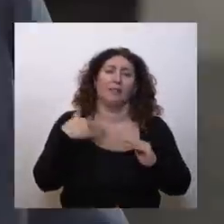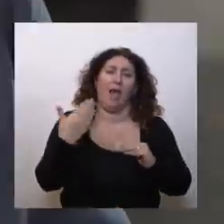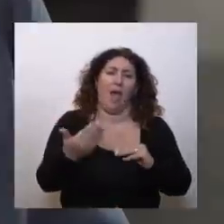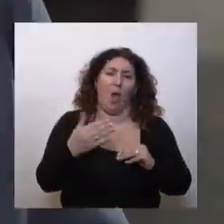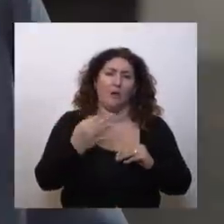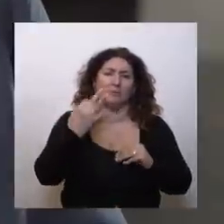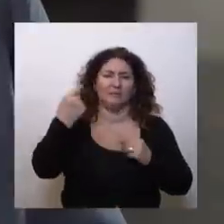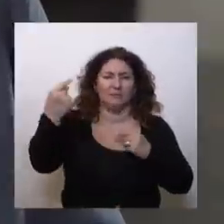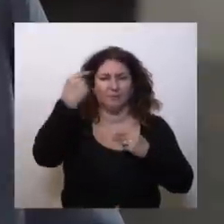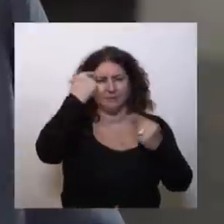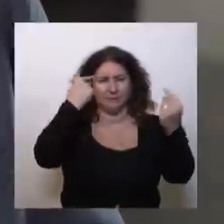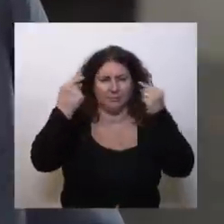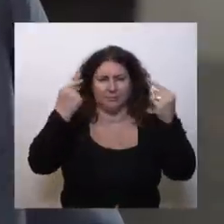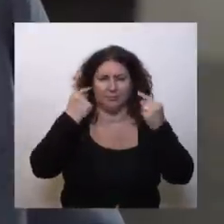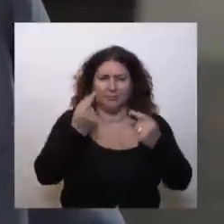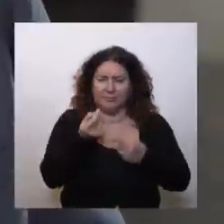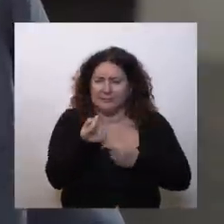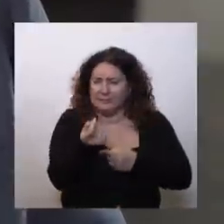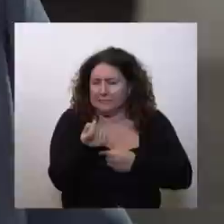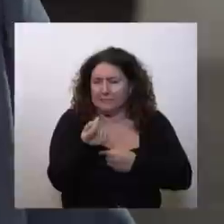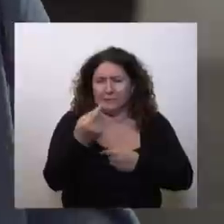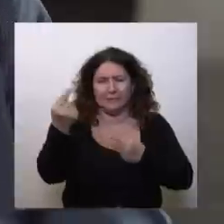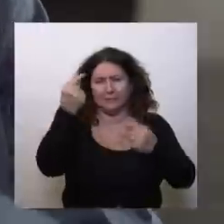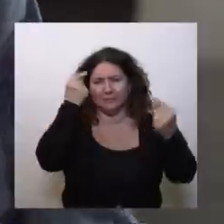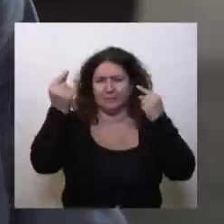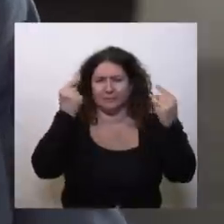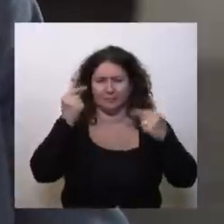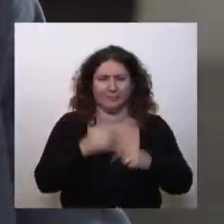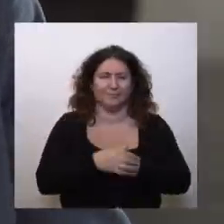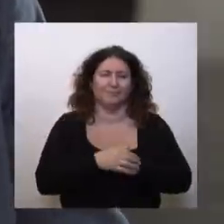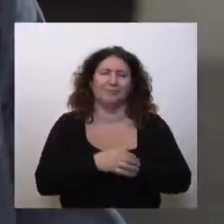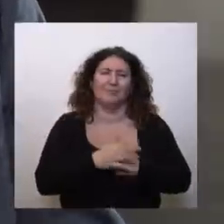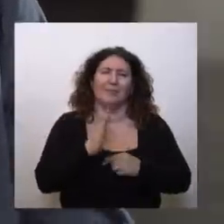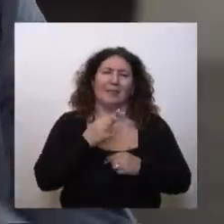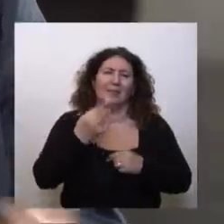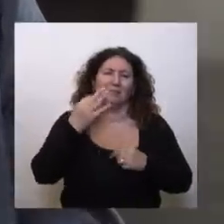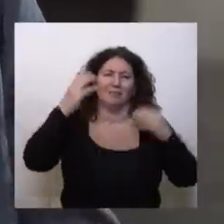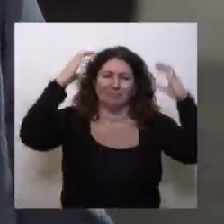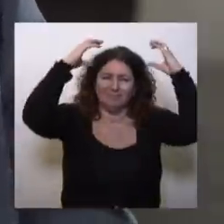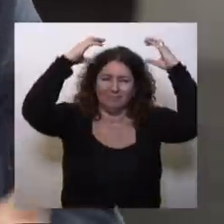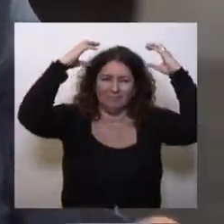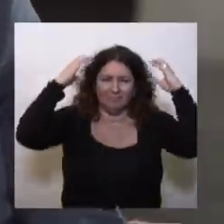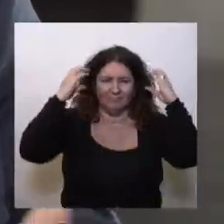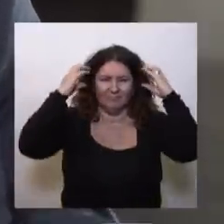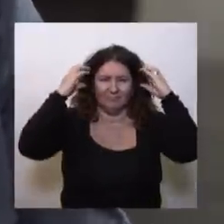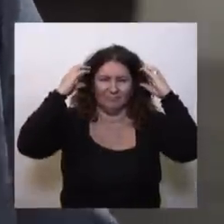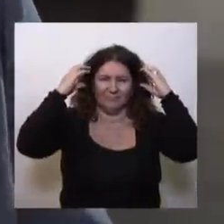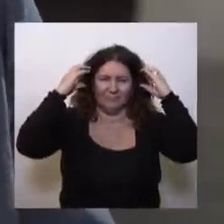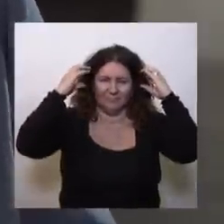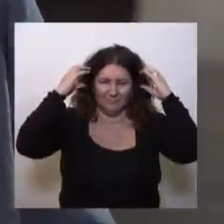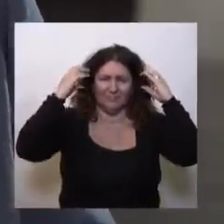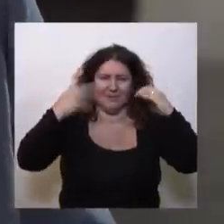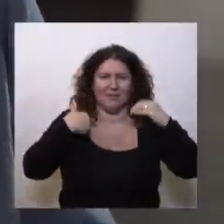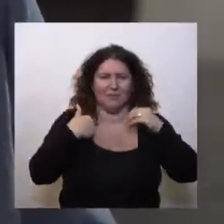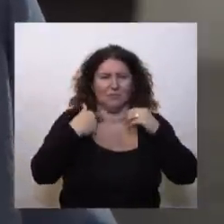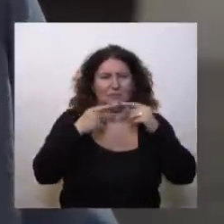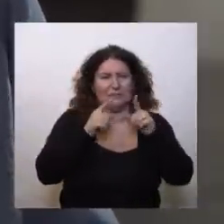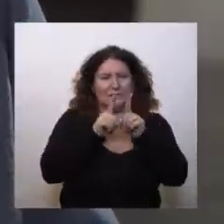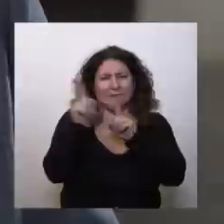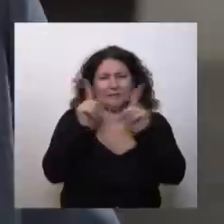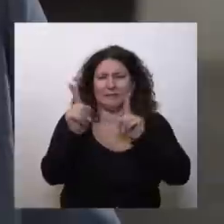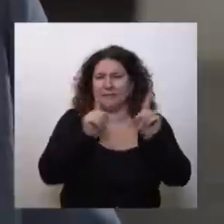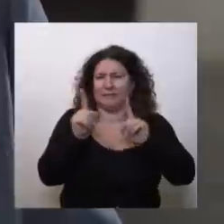punta di piccolo diametro. Sembra che sul suo capo sia stato posto un copricapo fatto di aculei